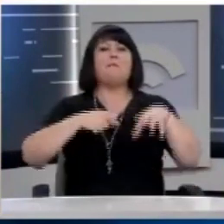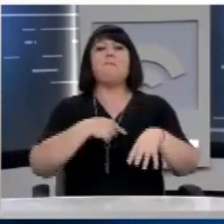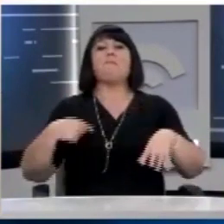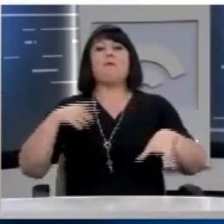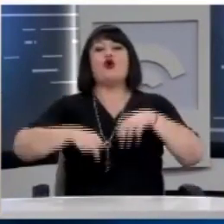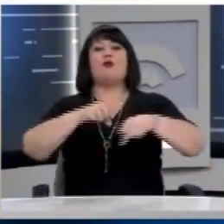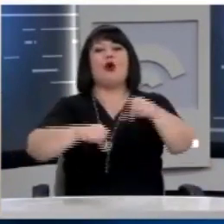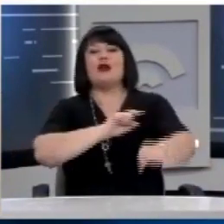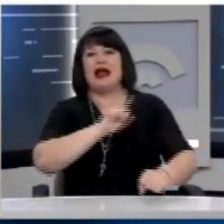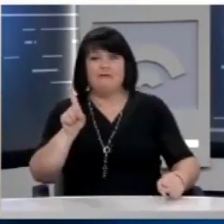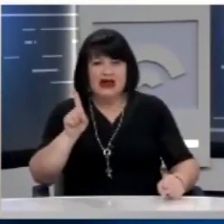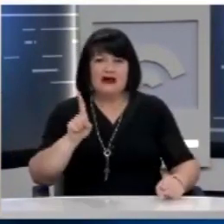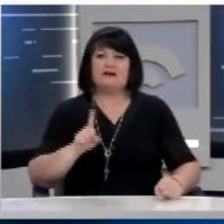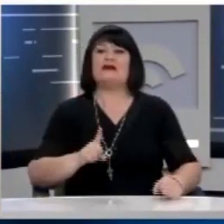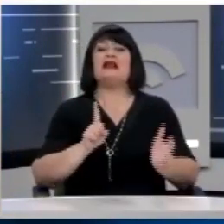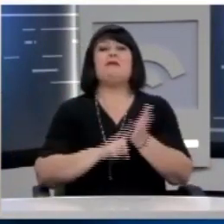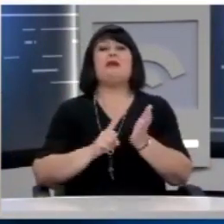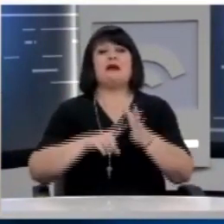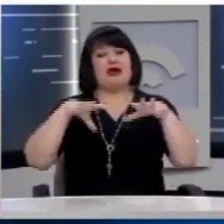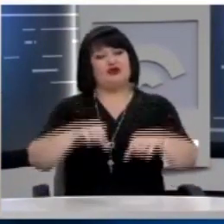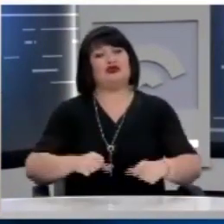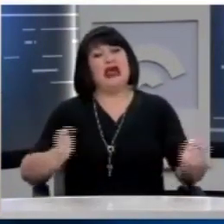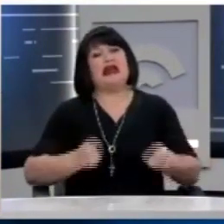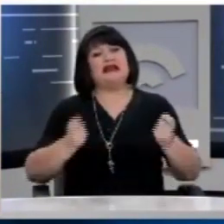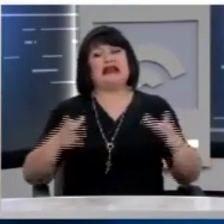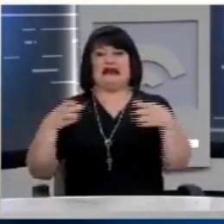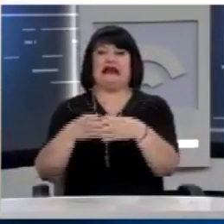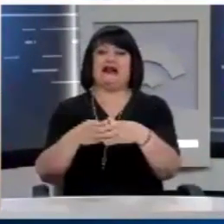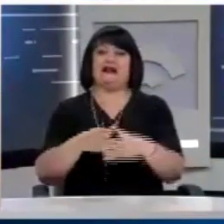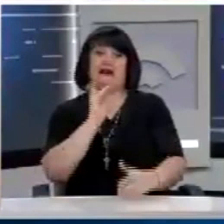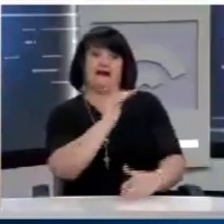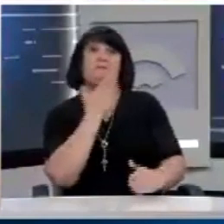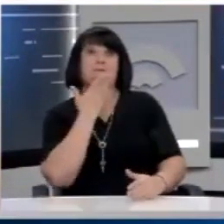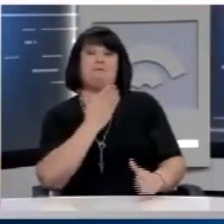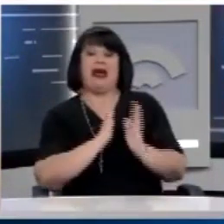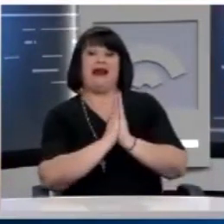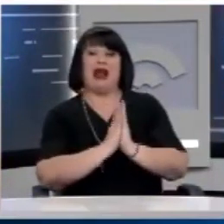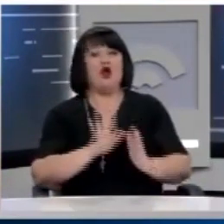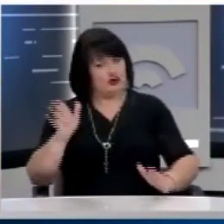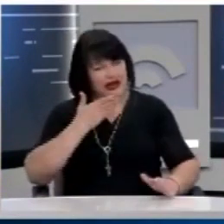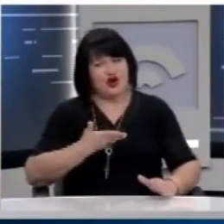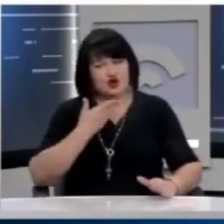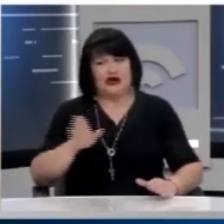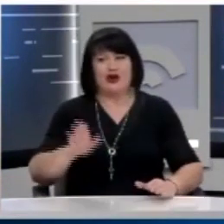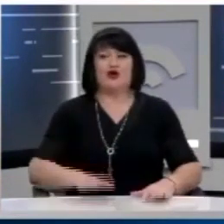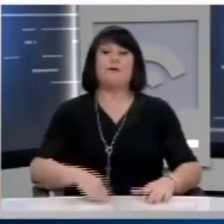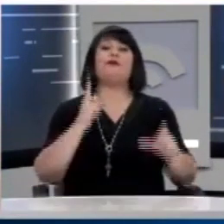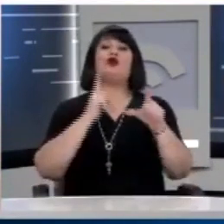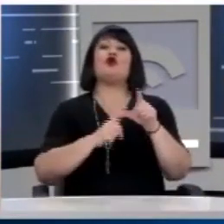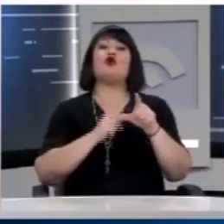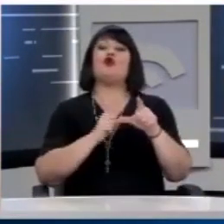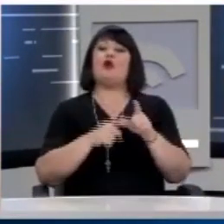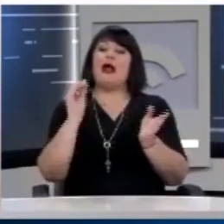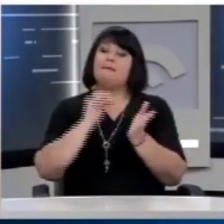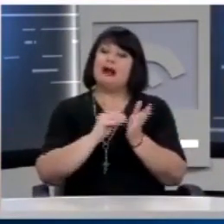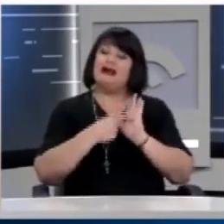τη δημιουργία της εξουσίας της εργατικής τάξης. Το ΚΚΕ, ολοκληρώνω κύριε Πρόεδρε, θα φωτίσει